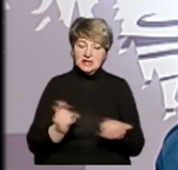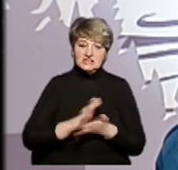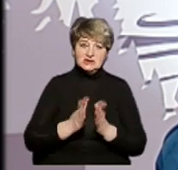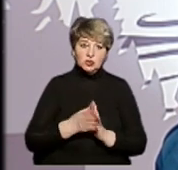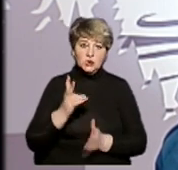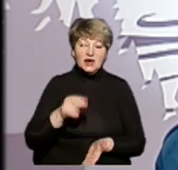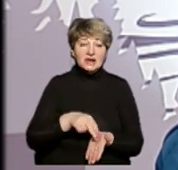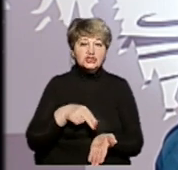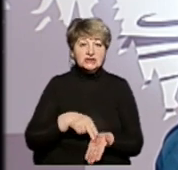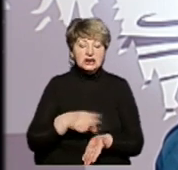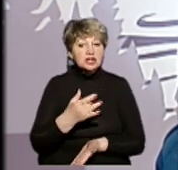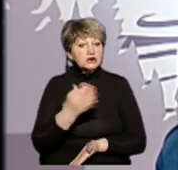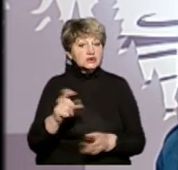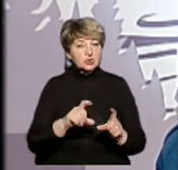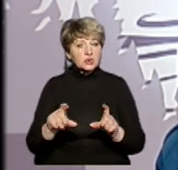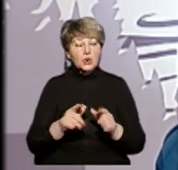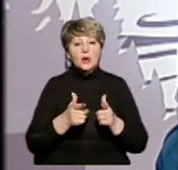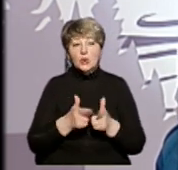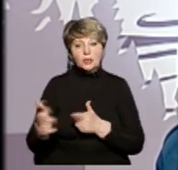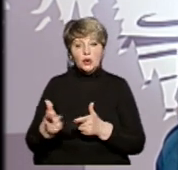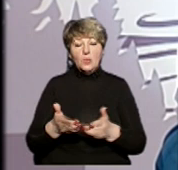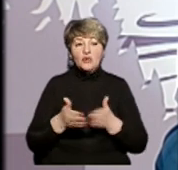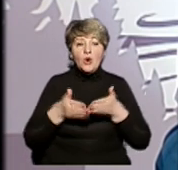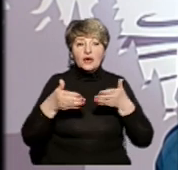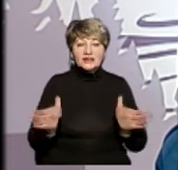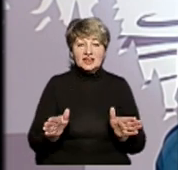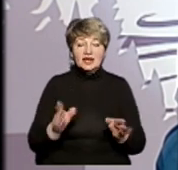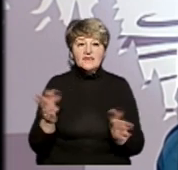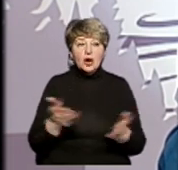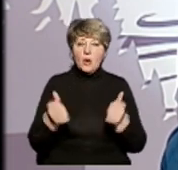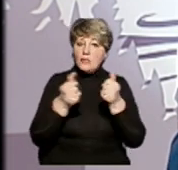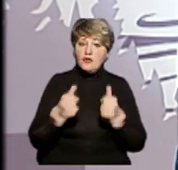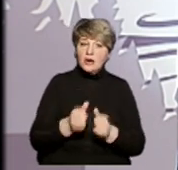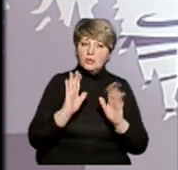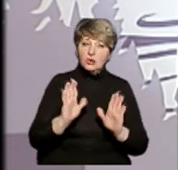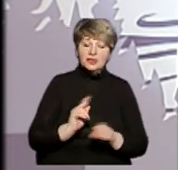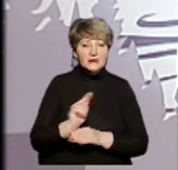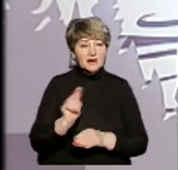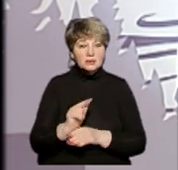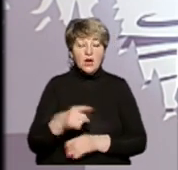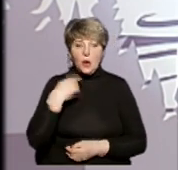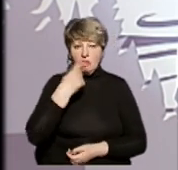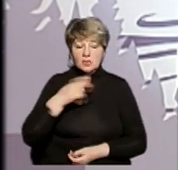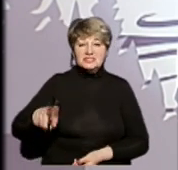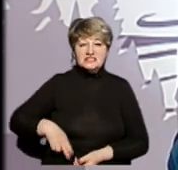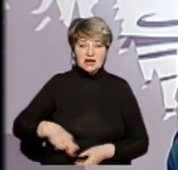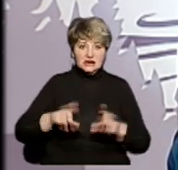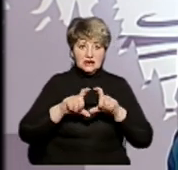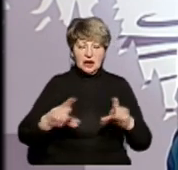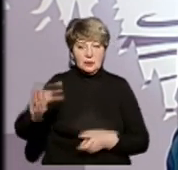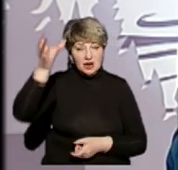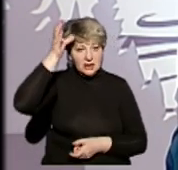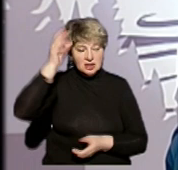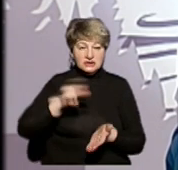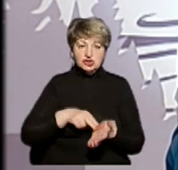ситуація на Черкащині? Скільки шкіл готові відкрити двері? У якому форматі буде навчання? Про все це говоримо з директором Департаменту освіти